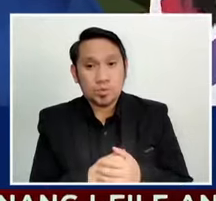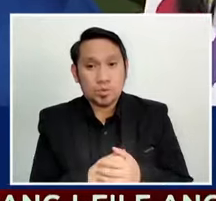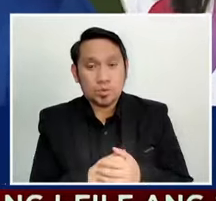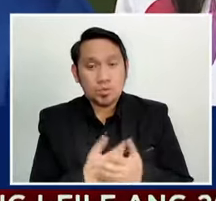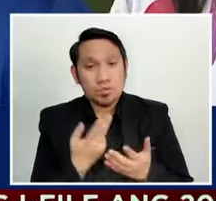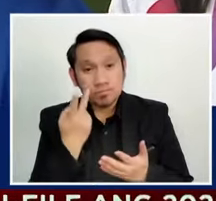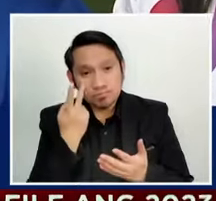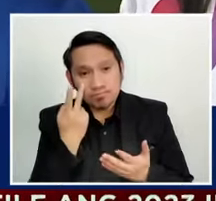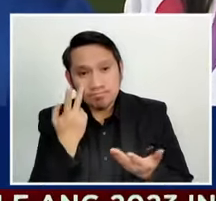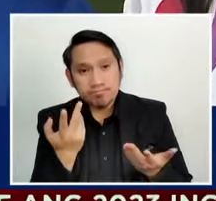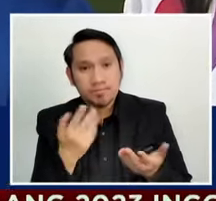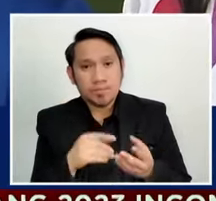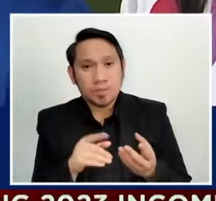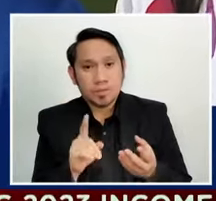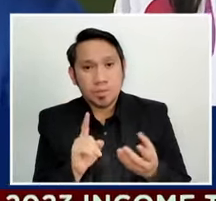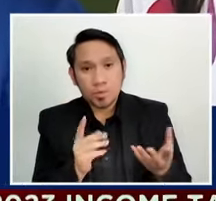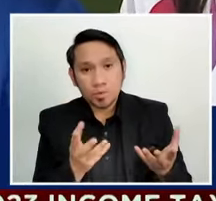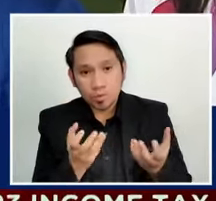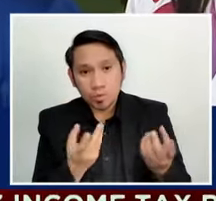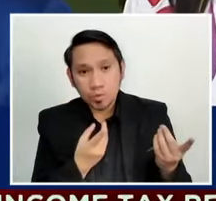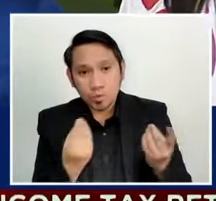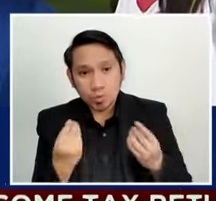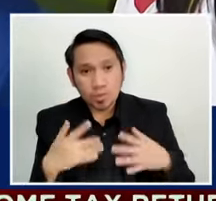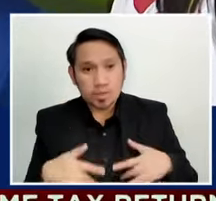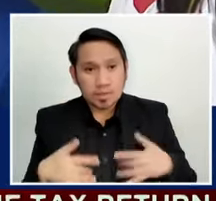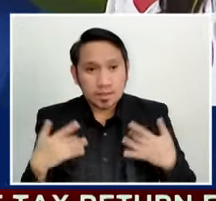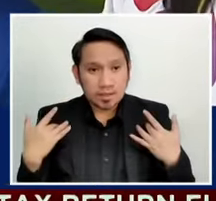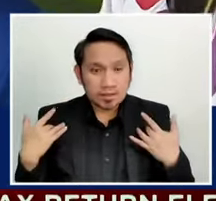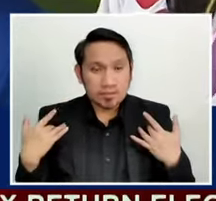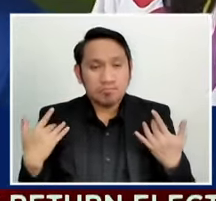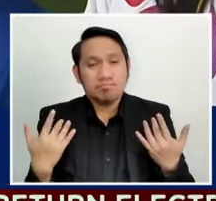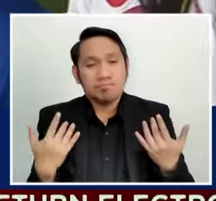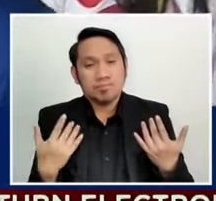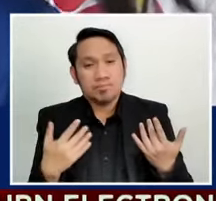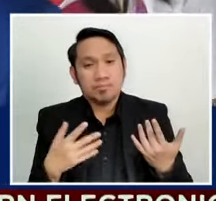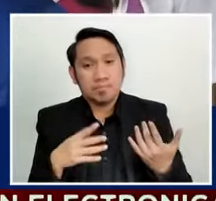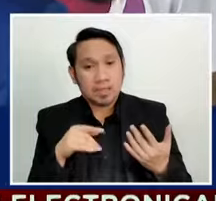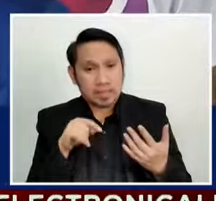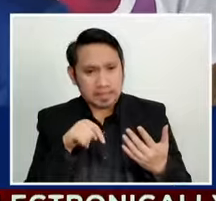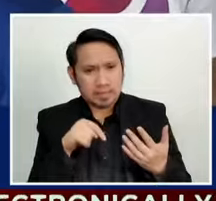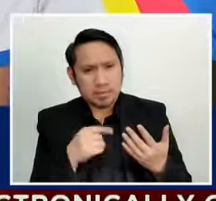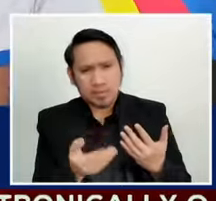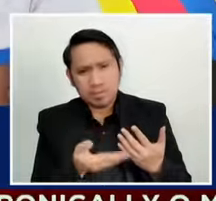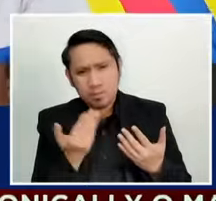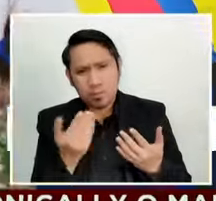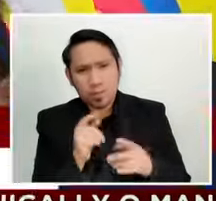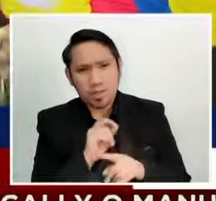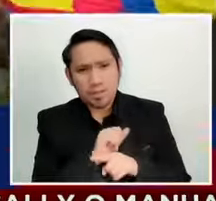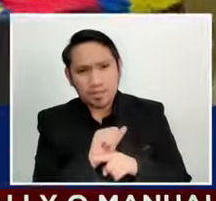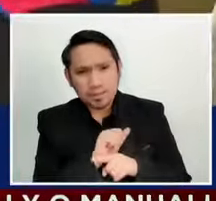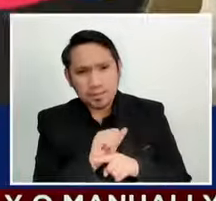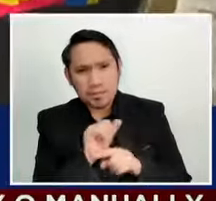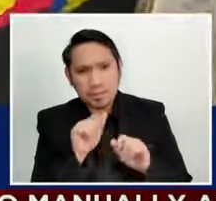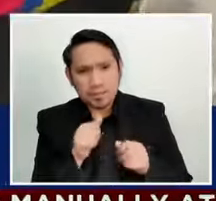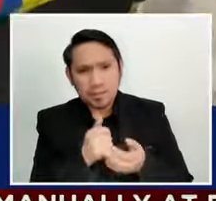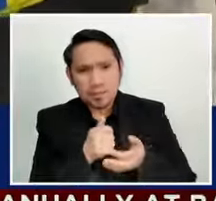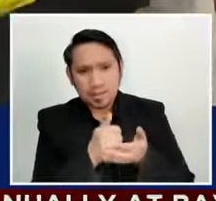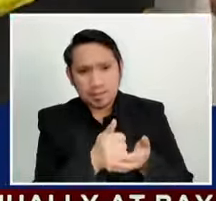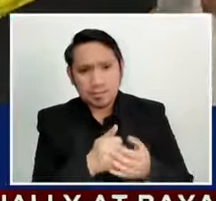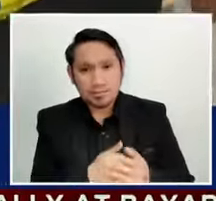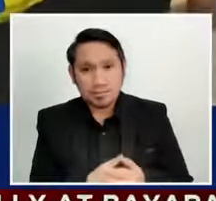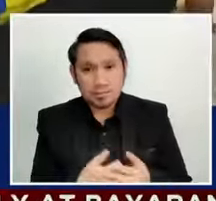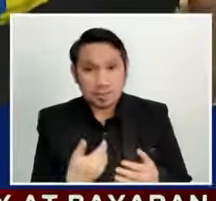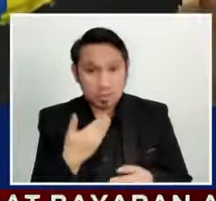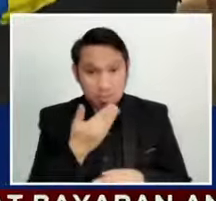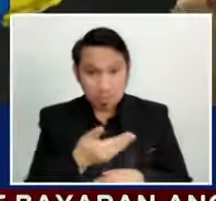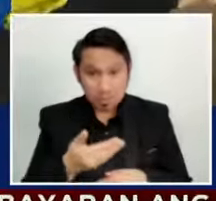man nila yung talagang gusto nilang gawin sa buhay nila, but this simple training will help them. Bukod sa mga materyales na ginamit